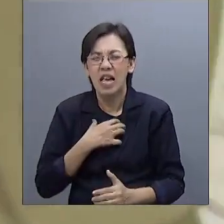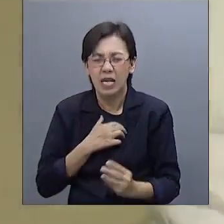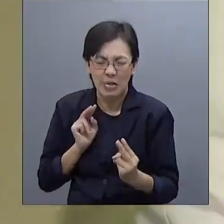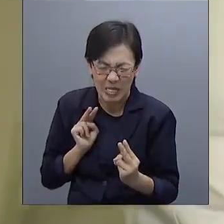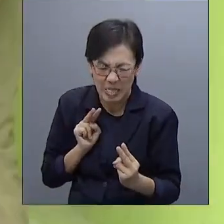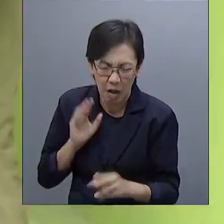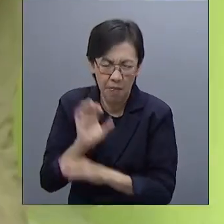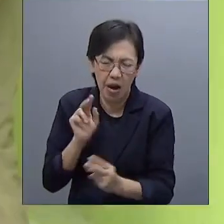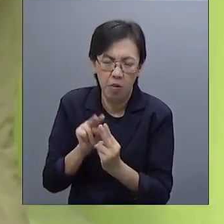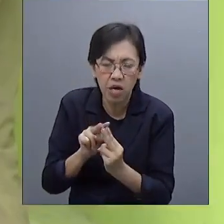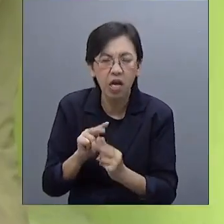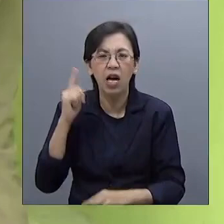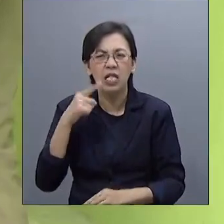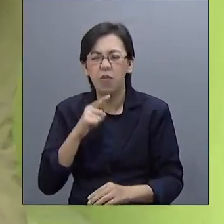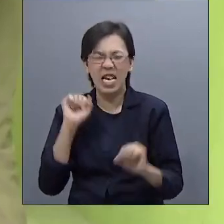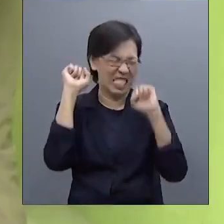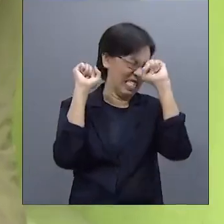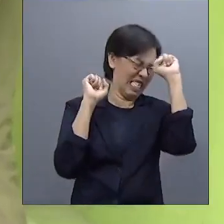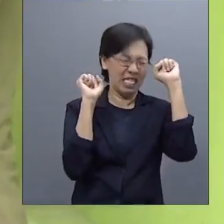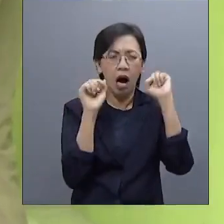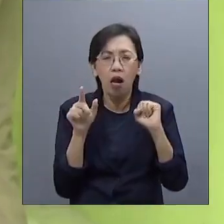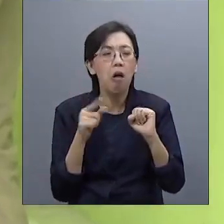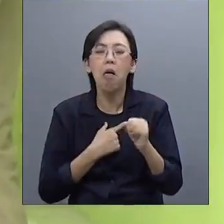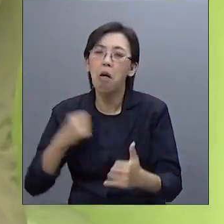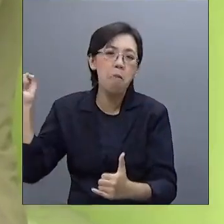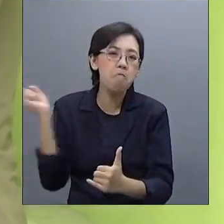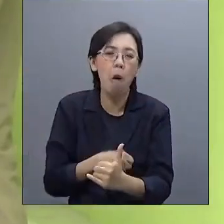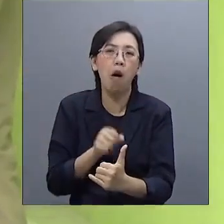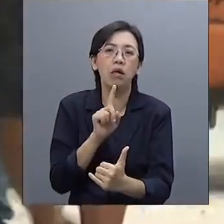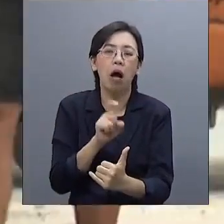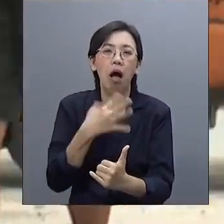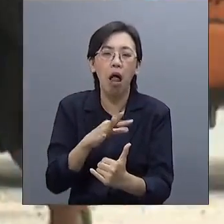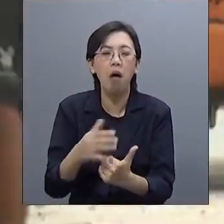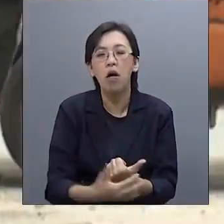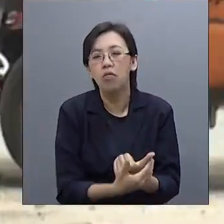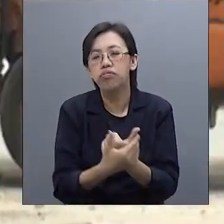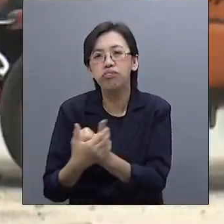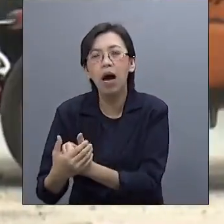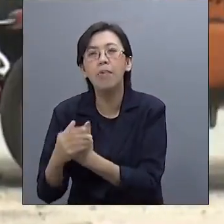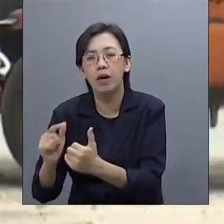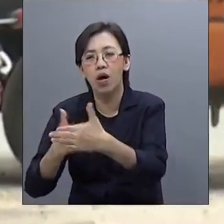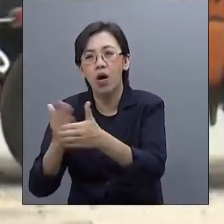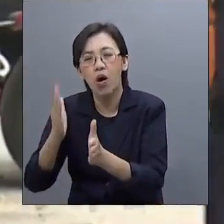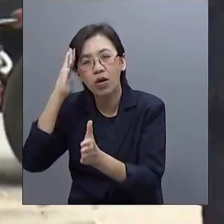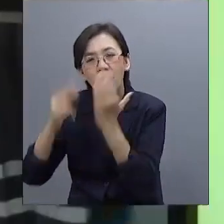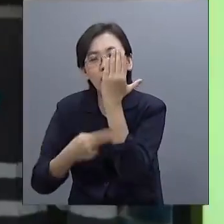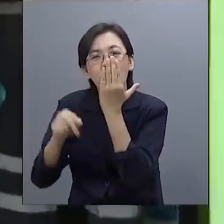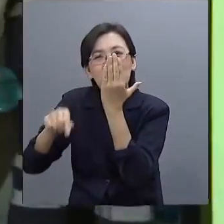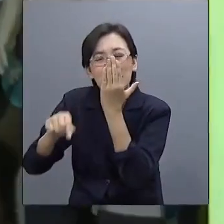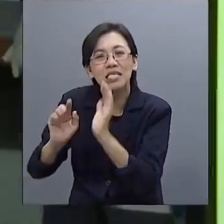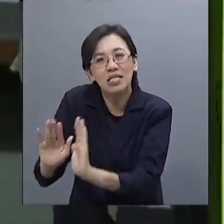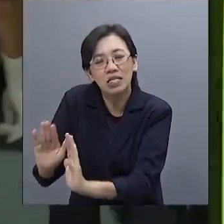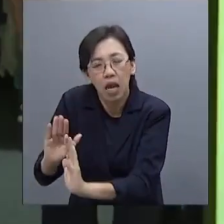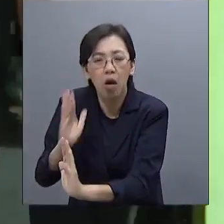นะคะแต่ผู้เสียชีวิตไม่ยินยอมก็เลยก่อเหตุฆาตกรรมแล้วก็นำศพไปอำพรางที่ห้องพักแห่งหนึ่งจากนั้นเข